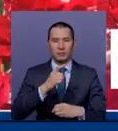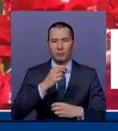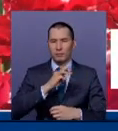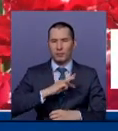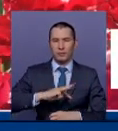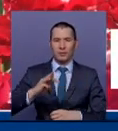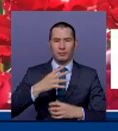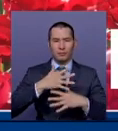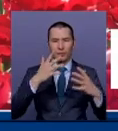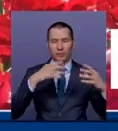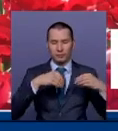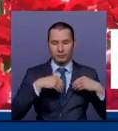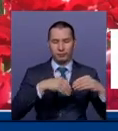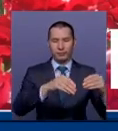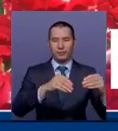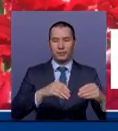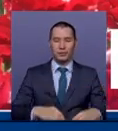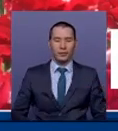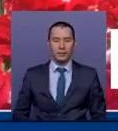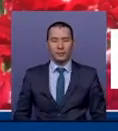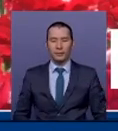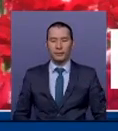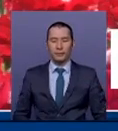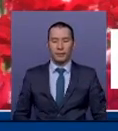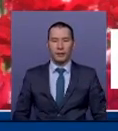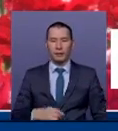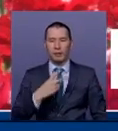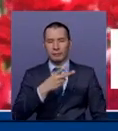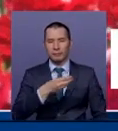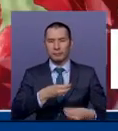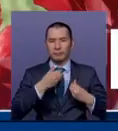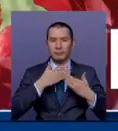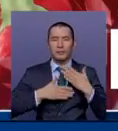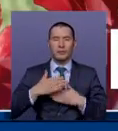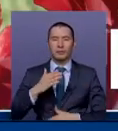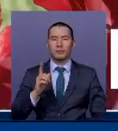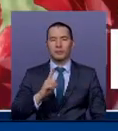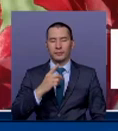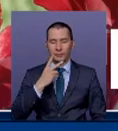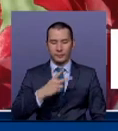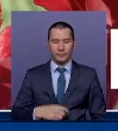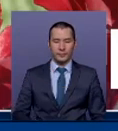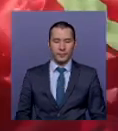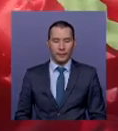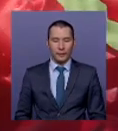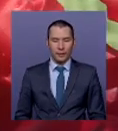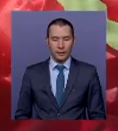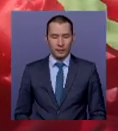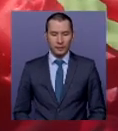цветов уже распустились на клумбах мегаполиса. Чем порадовали флористы нас в этом году, расскажет Татьяна Ким.